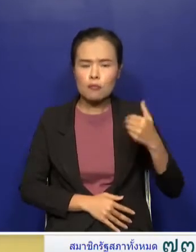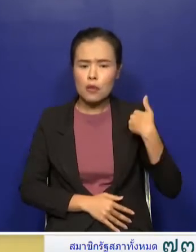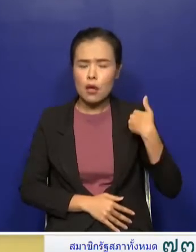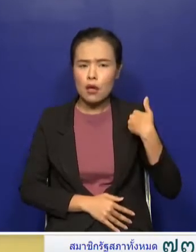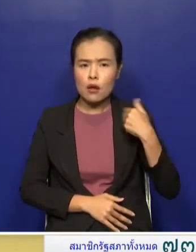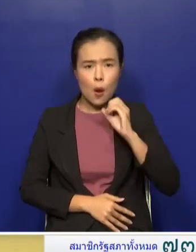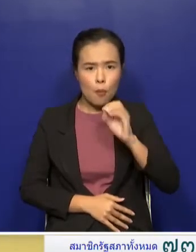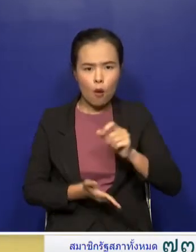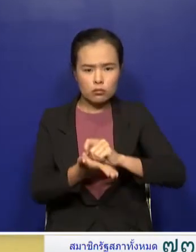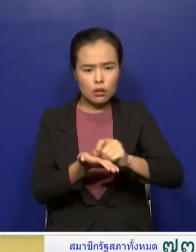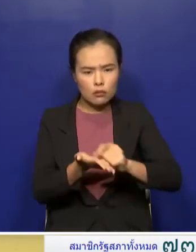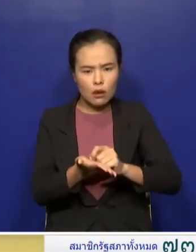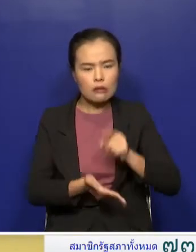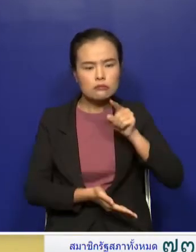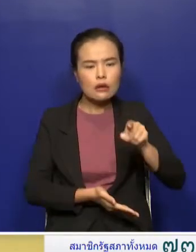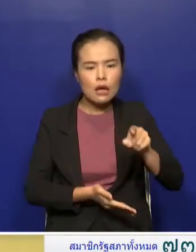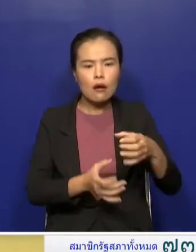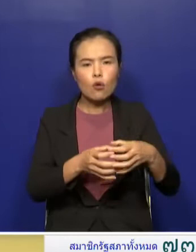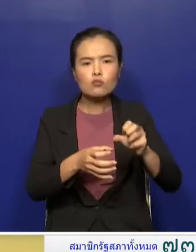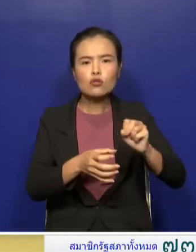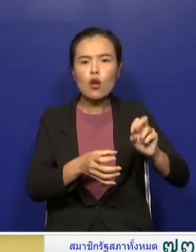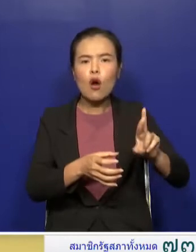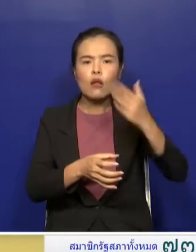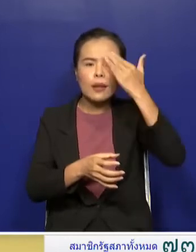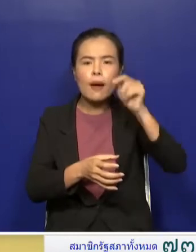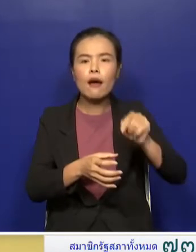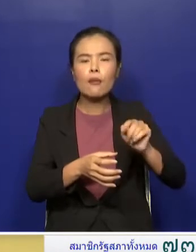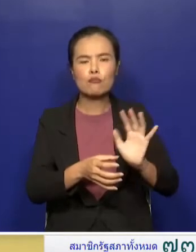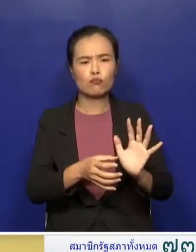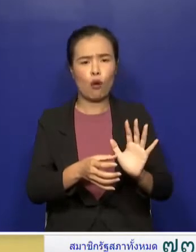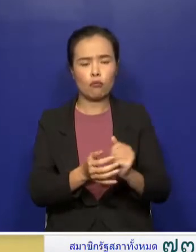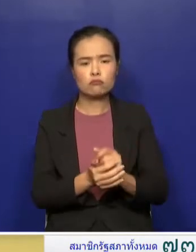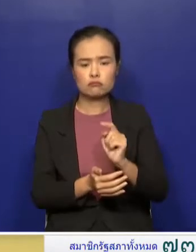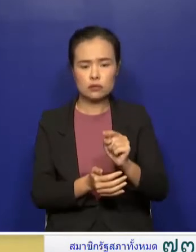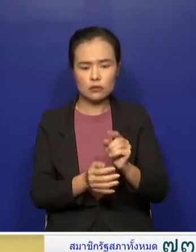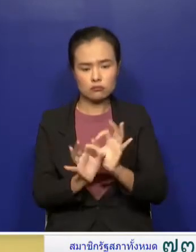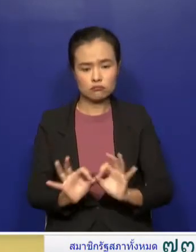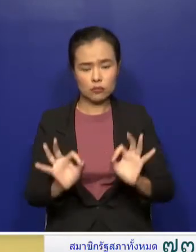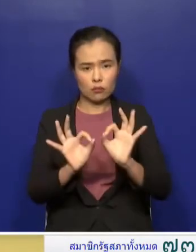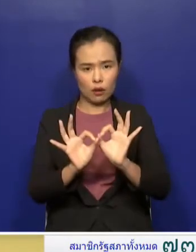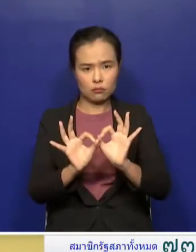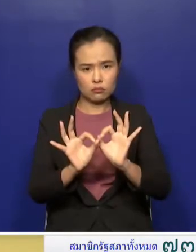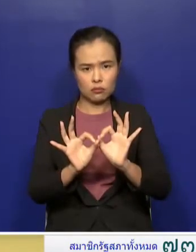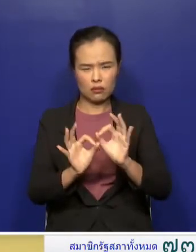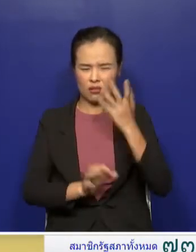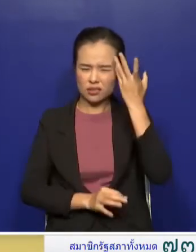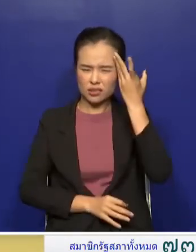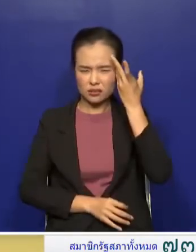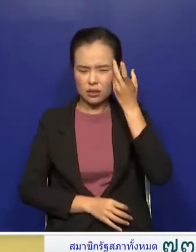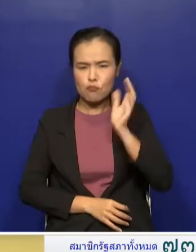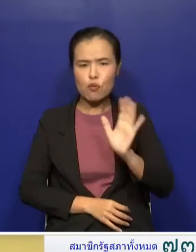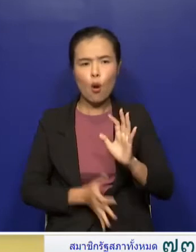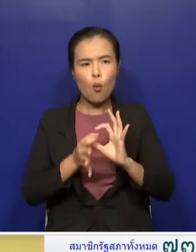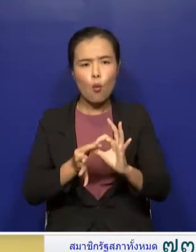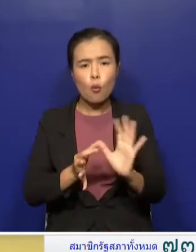แล้วเราไปบอกเขาเขียนอย่างนั้นอย่างนี้จะไม่มีเค้าไว้ทำไมอ่ะเพราะจะโดยสาระจึงก็ไม่น่าวิตกโดย